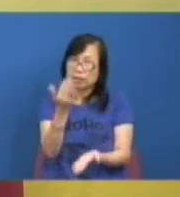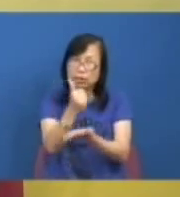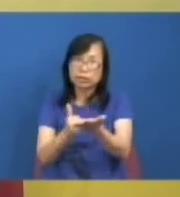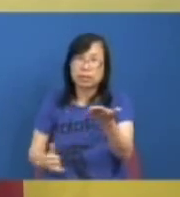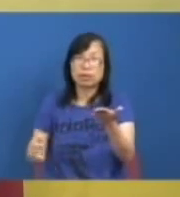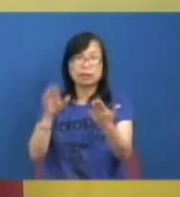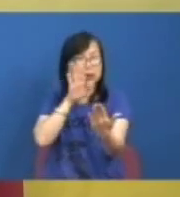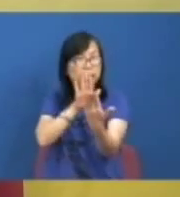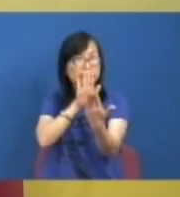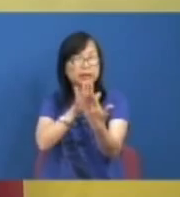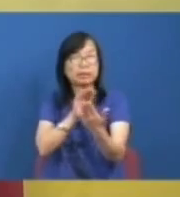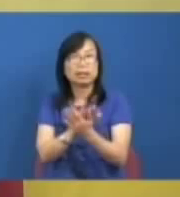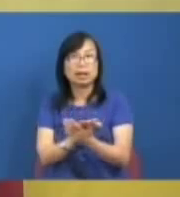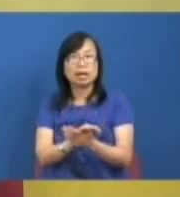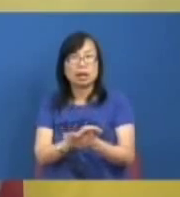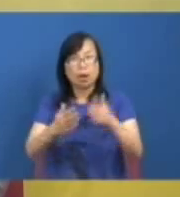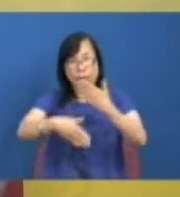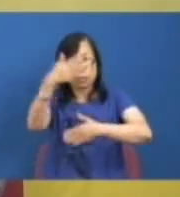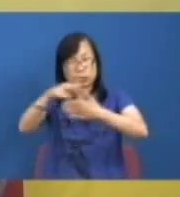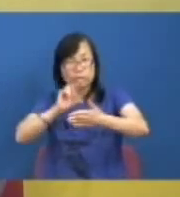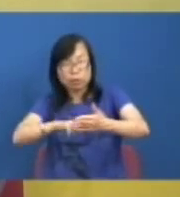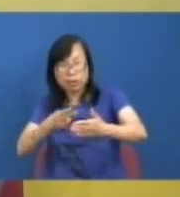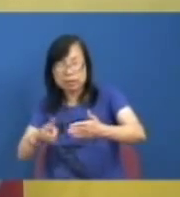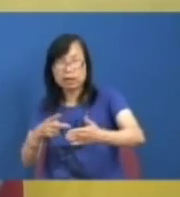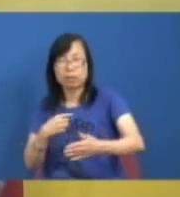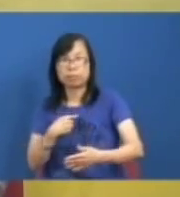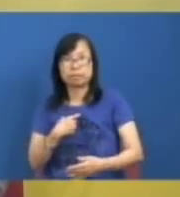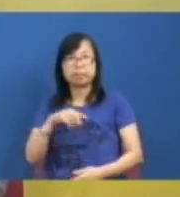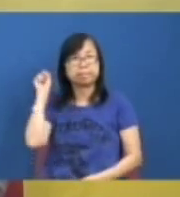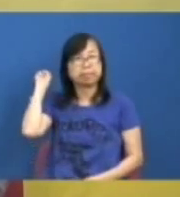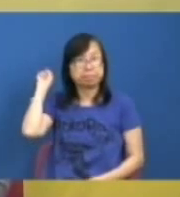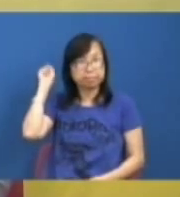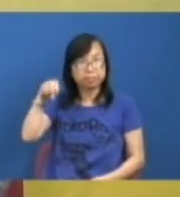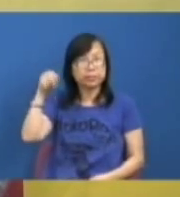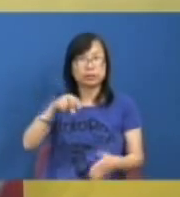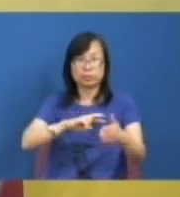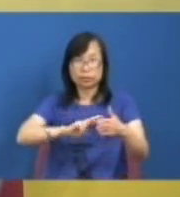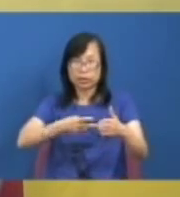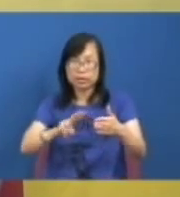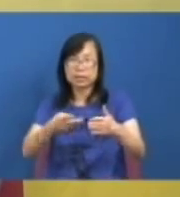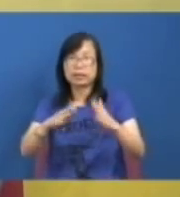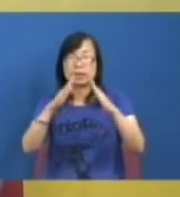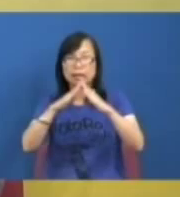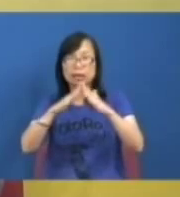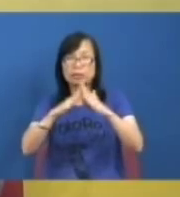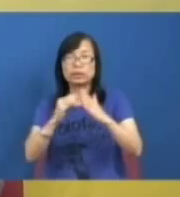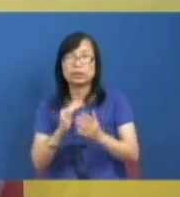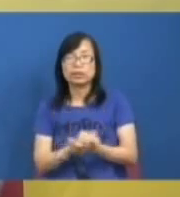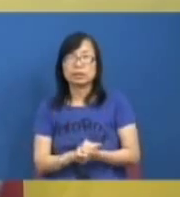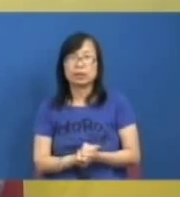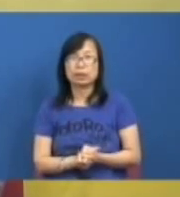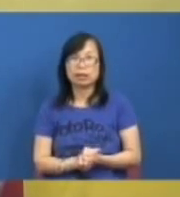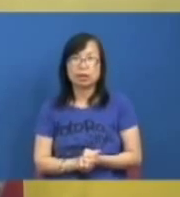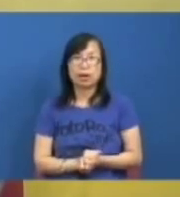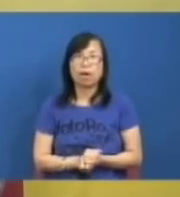樣去面對一啲樓宇維修。嗱，當然絕對我哋認同咧，改善嘅樓宇咧係惠